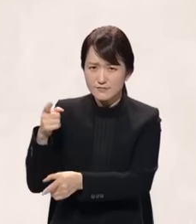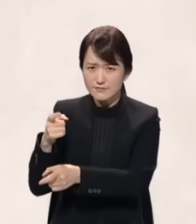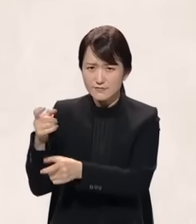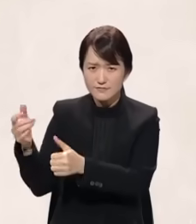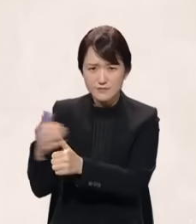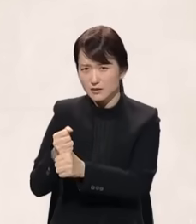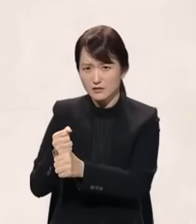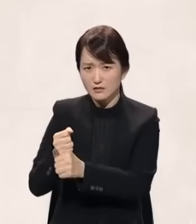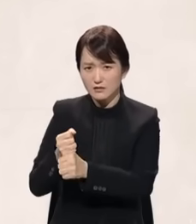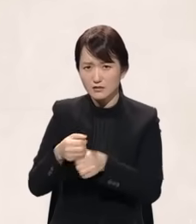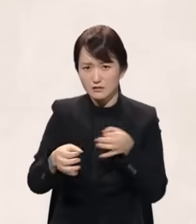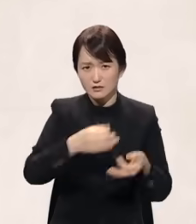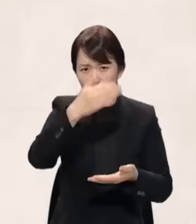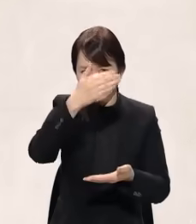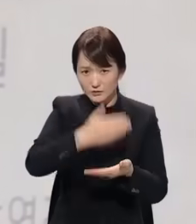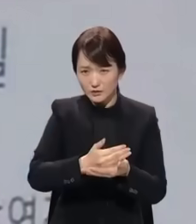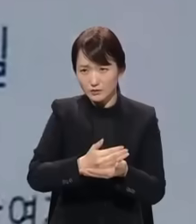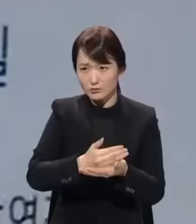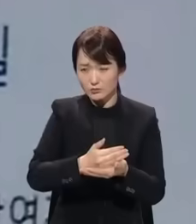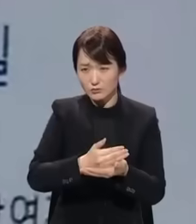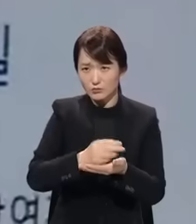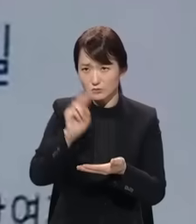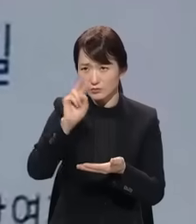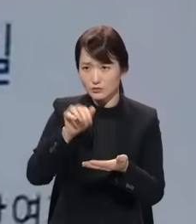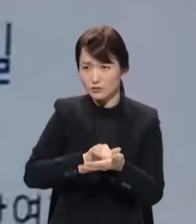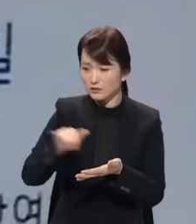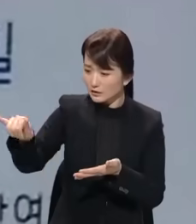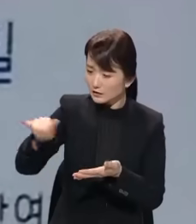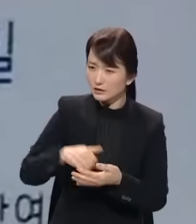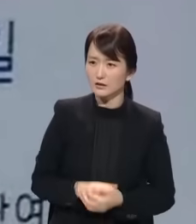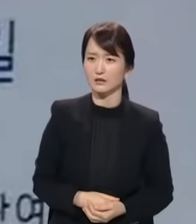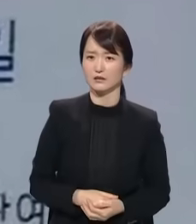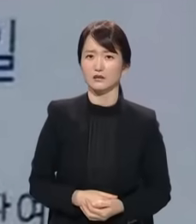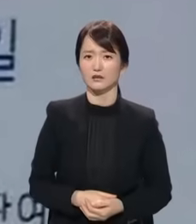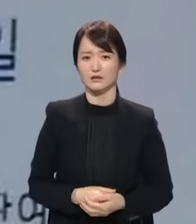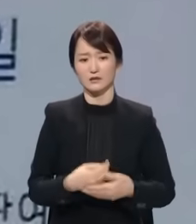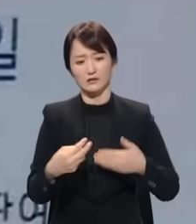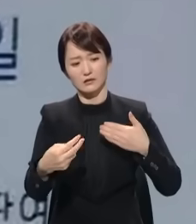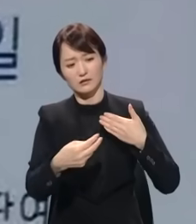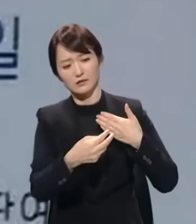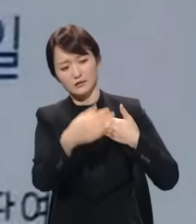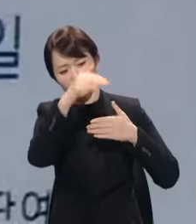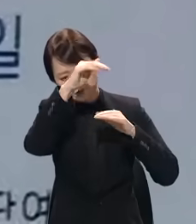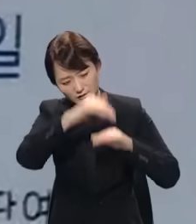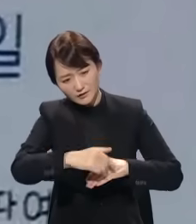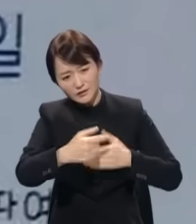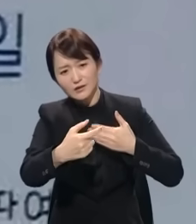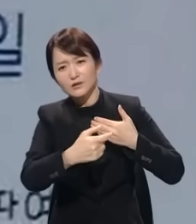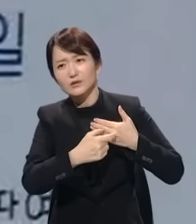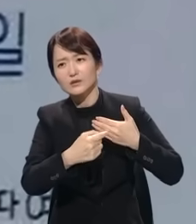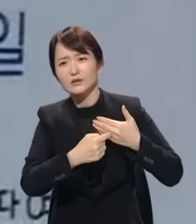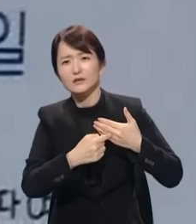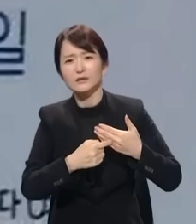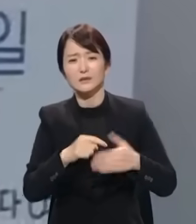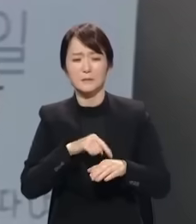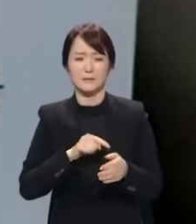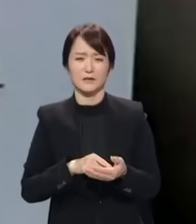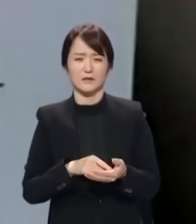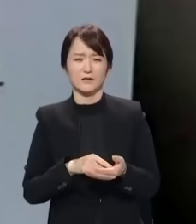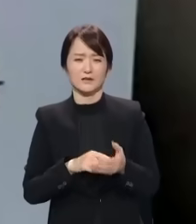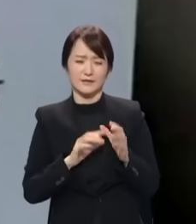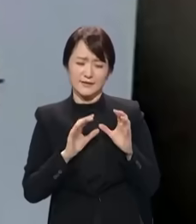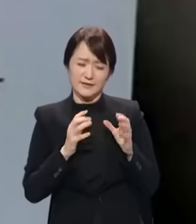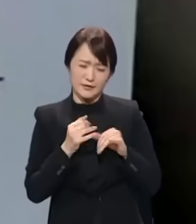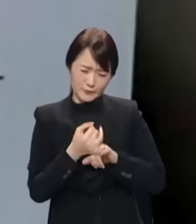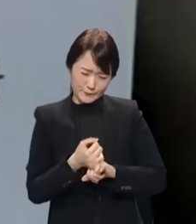간다. 네, 저 글을 읽으니까 막 마음에서 응원이 샘솟거든요. 꼭 찾아내서 응징하고 와야 할